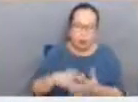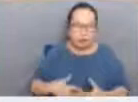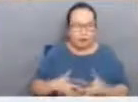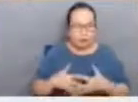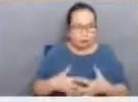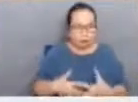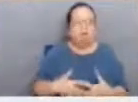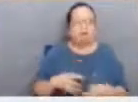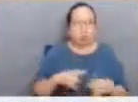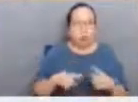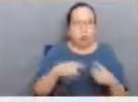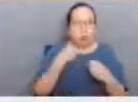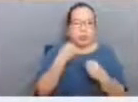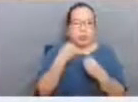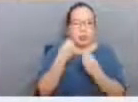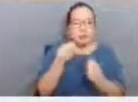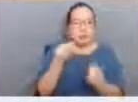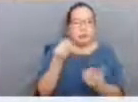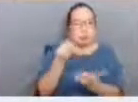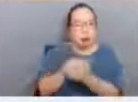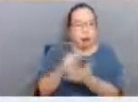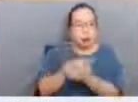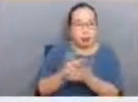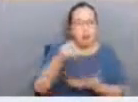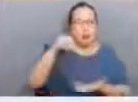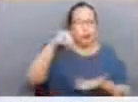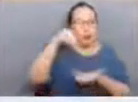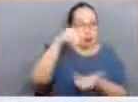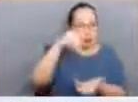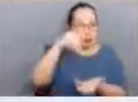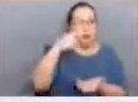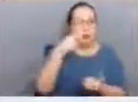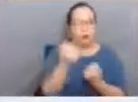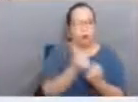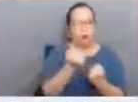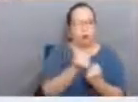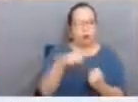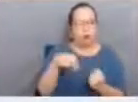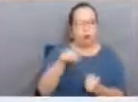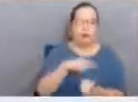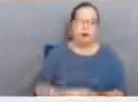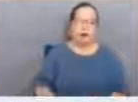and General Manager Rolando Makasait. Sir, salamat po.